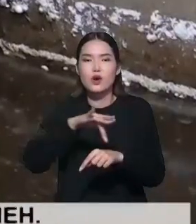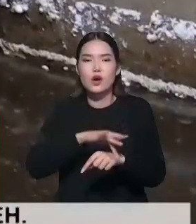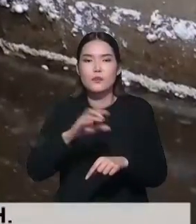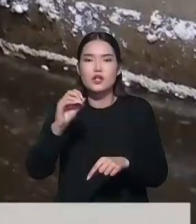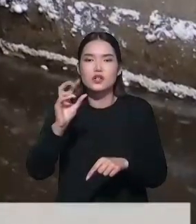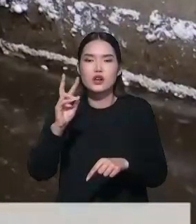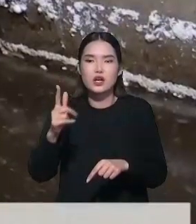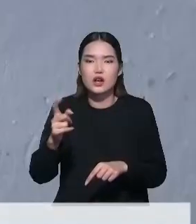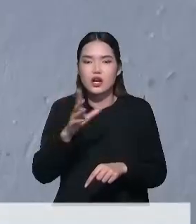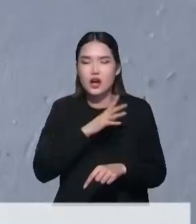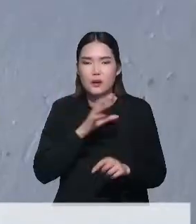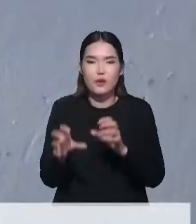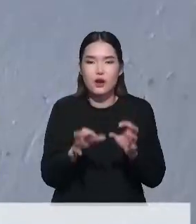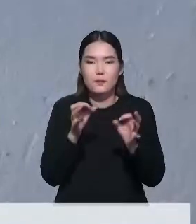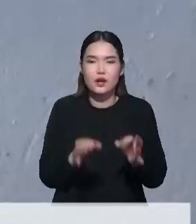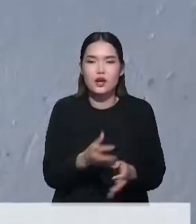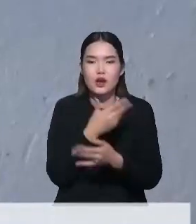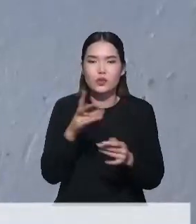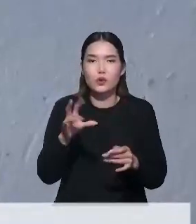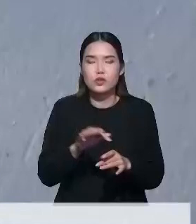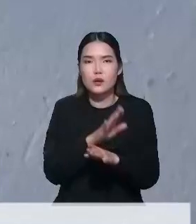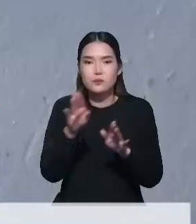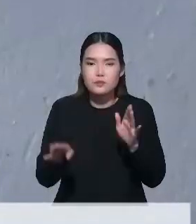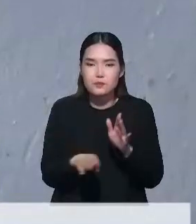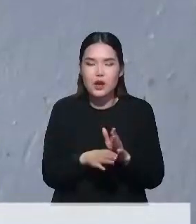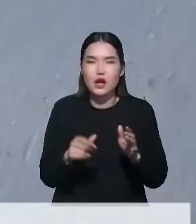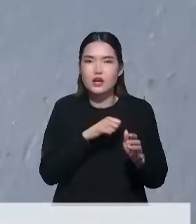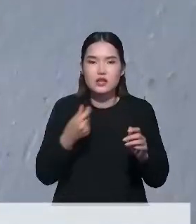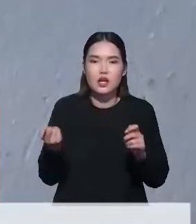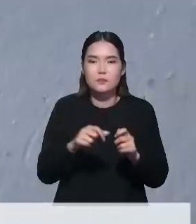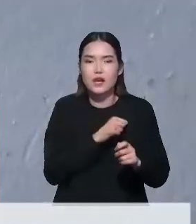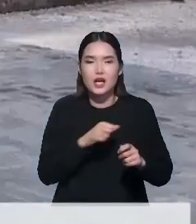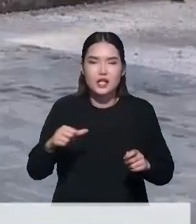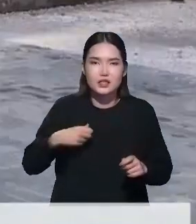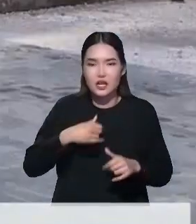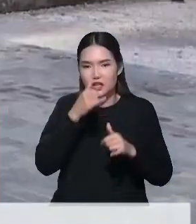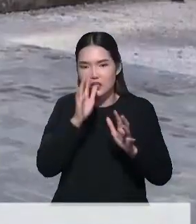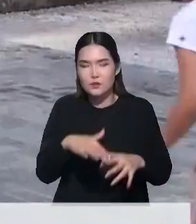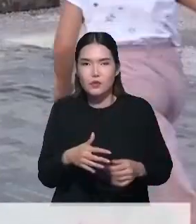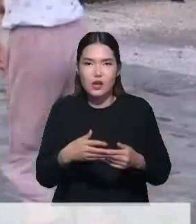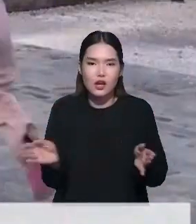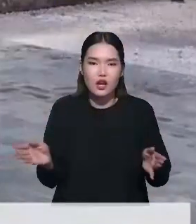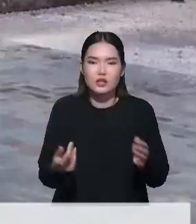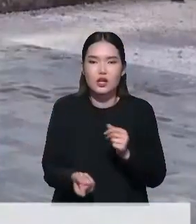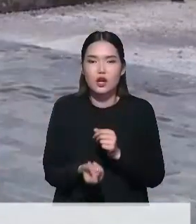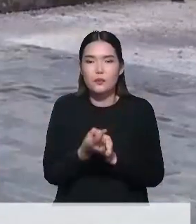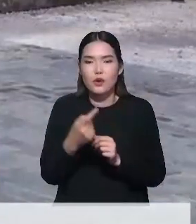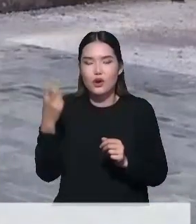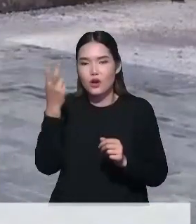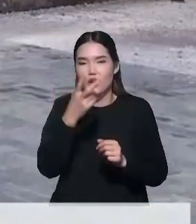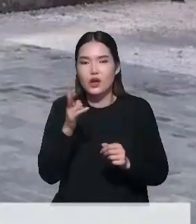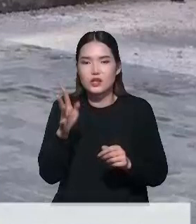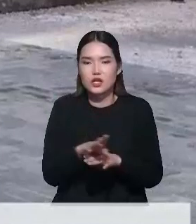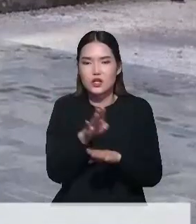Они его и обслуживают. На подвалах висят замки, и попасть туда самостоятельно люди не могут. Появилась вонь в доме